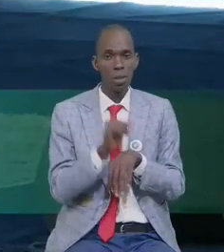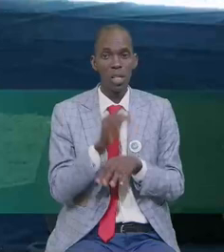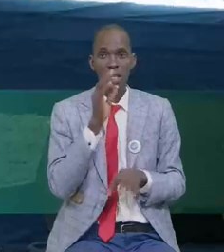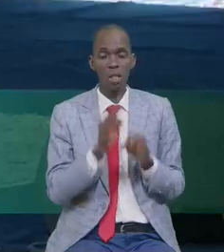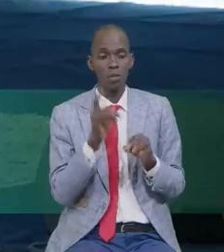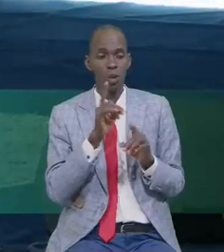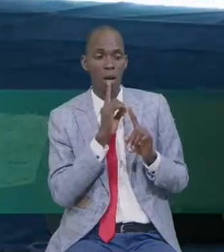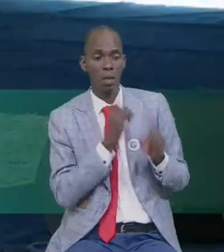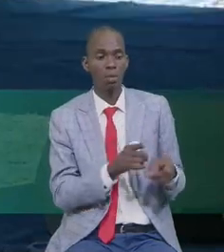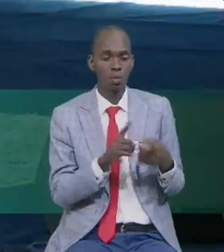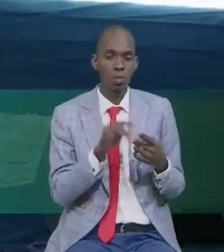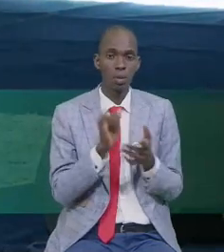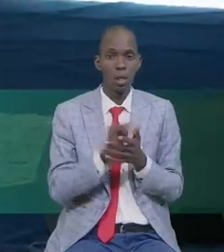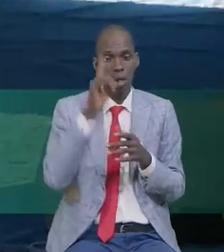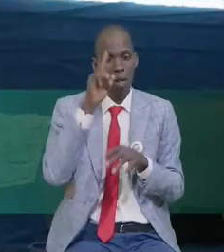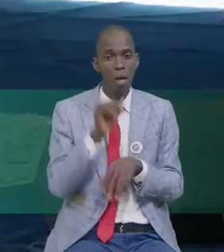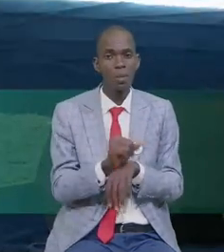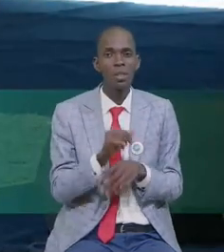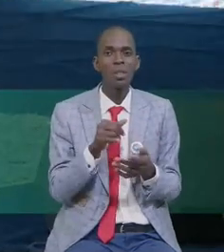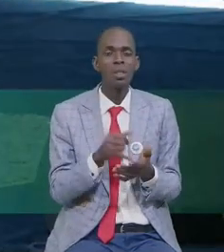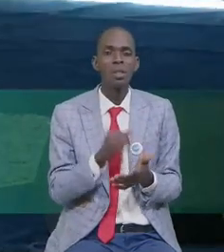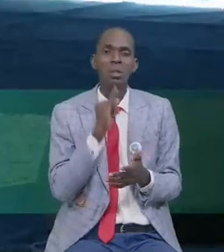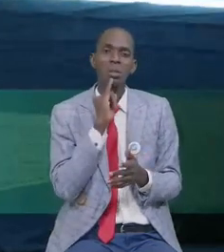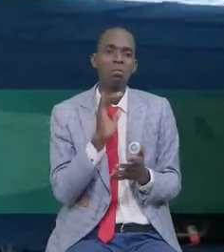répondez à cette habitude,